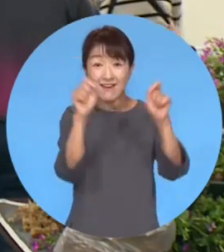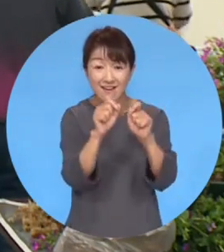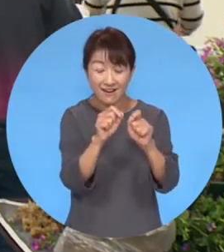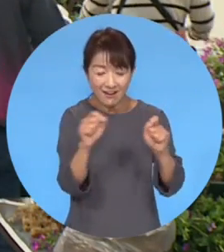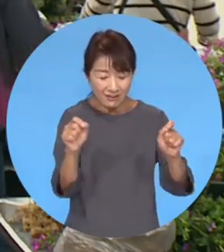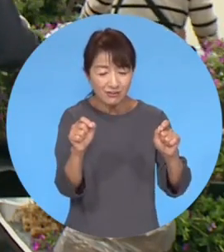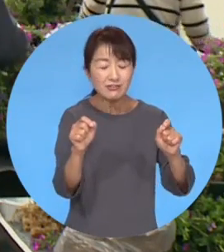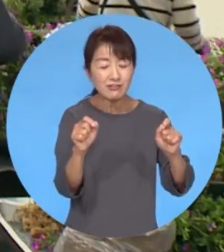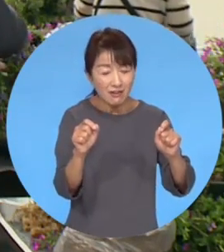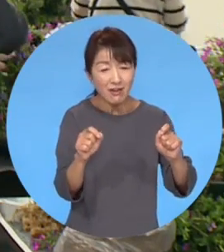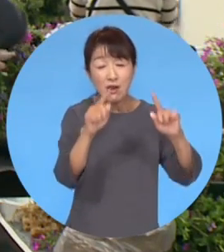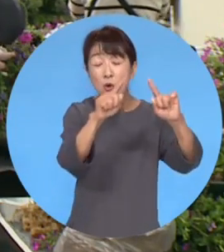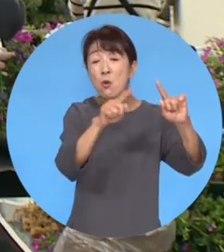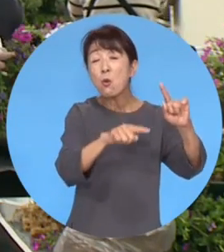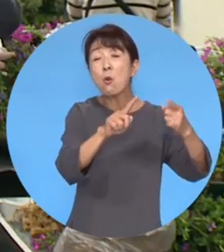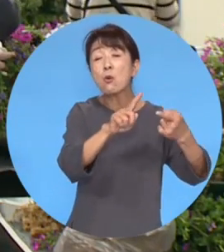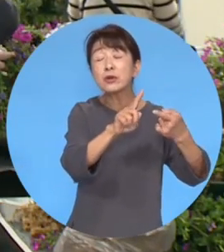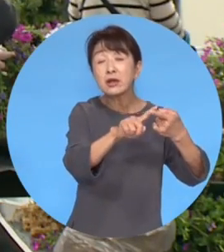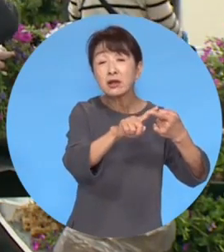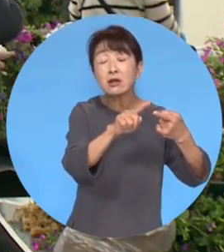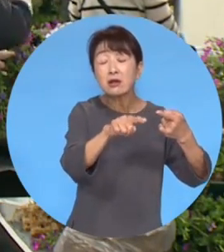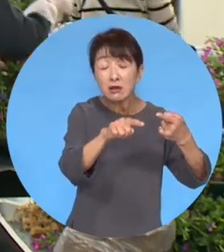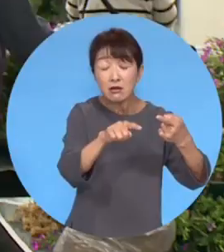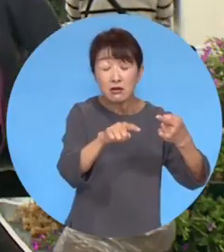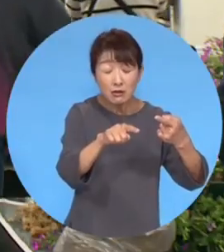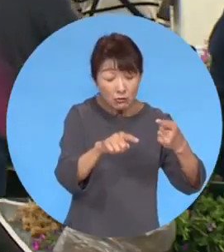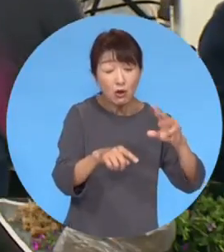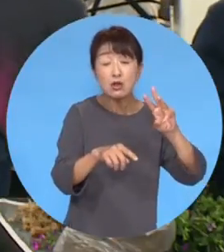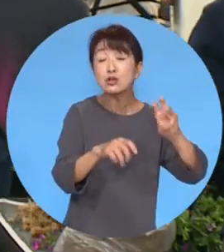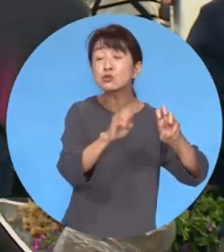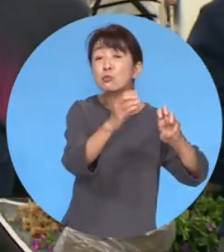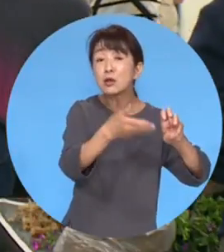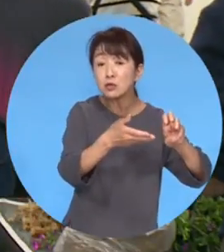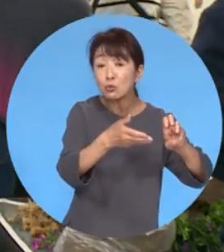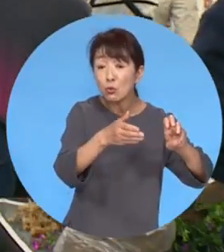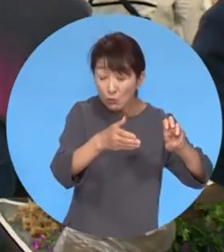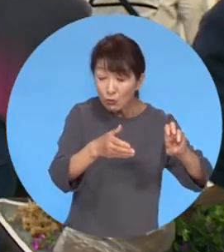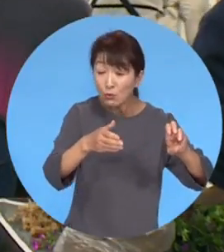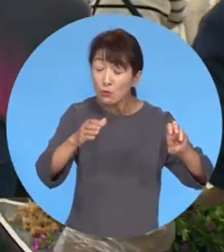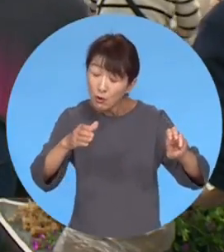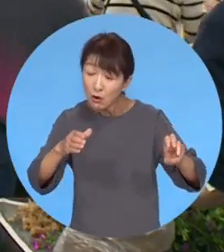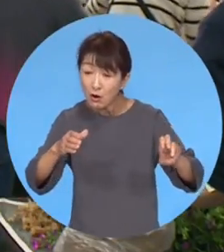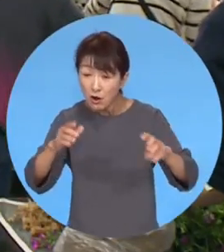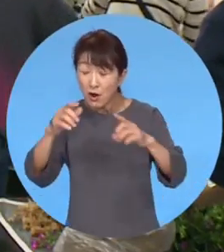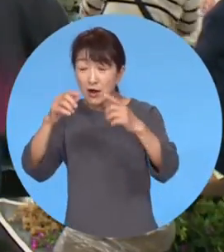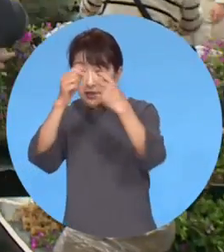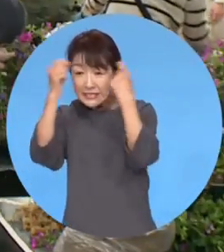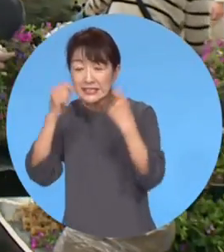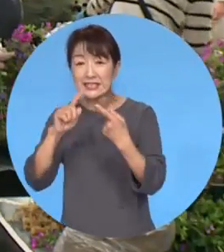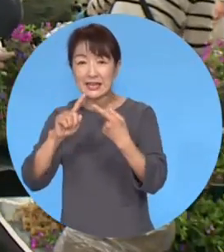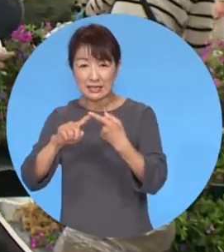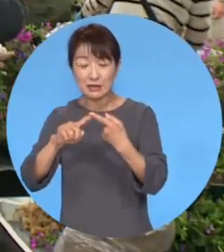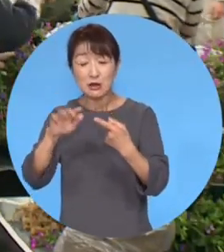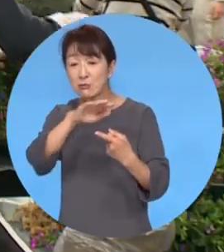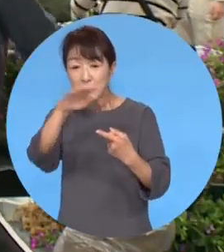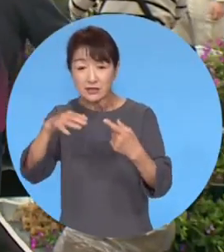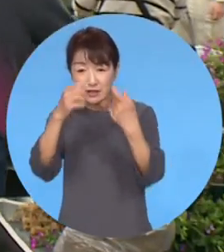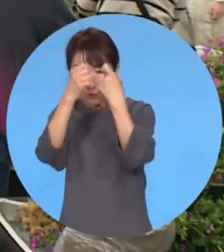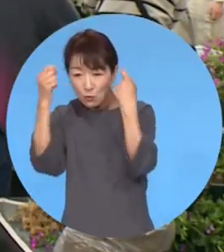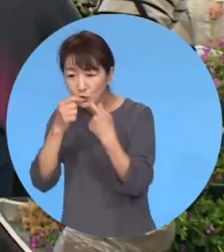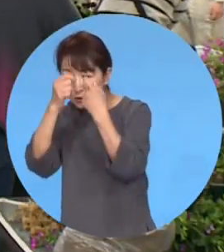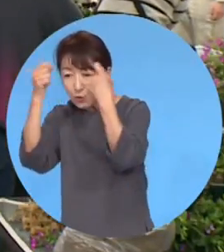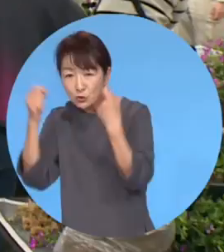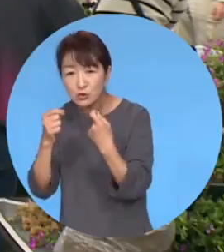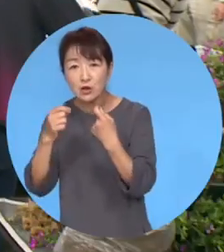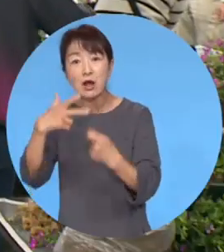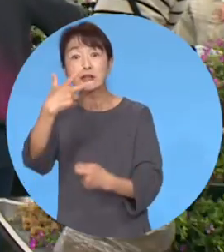のは全体の3割で、私的な緑が全体の7割を占めています。緑豊かな杉